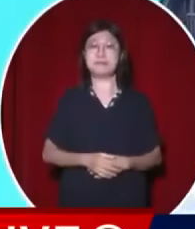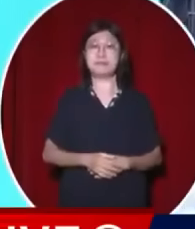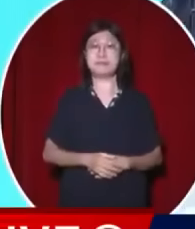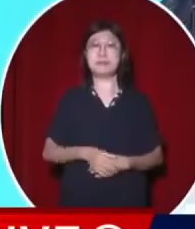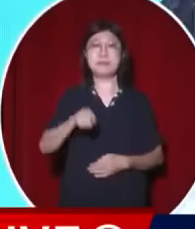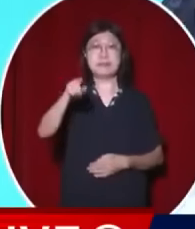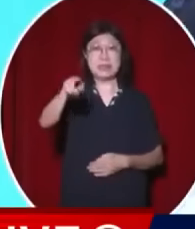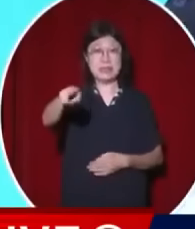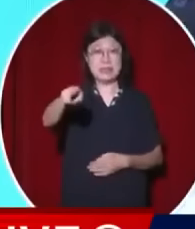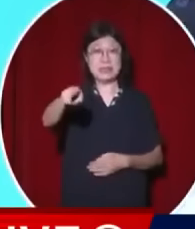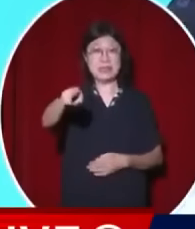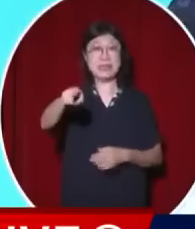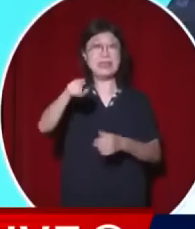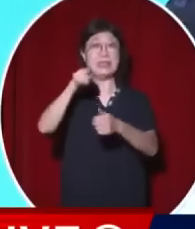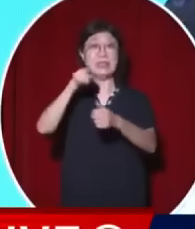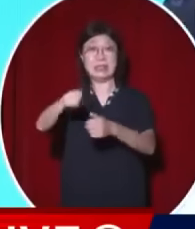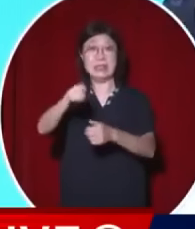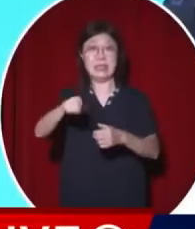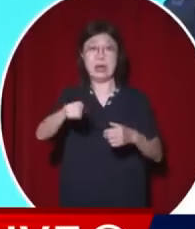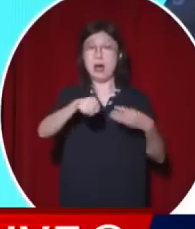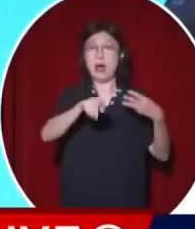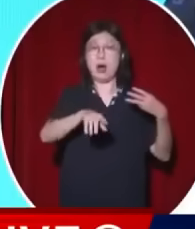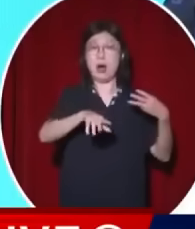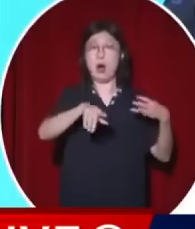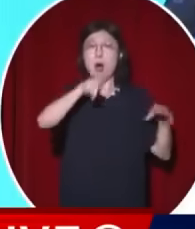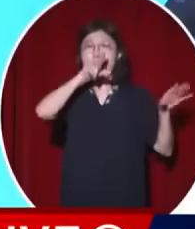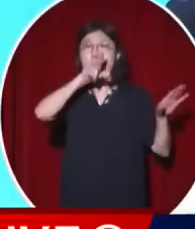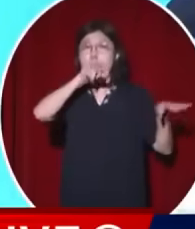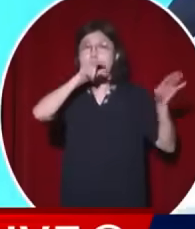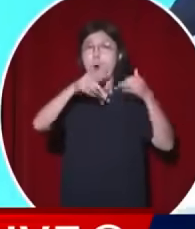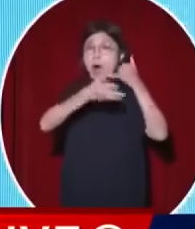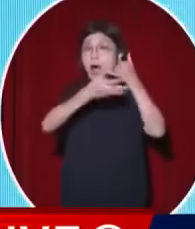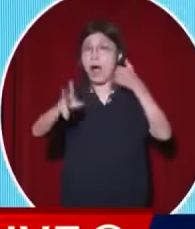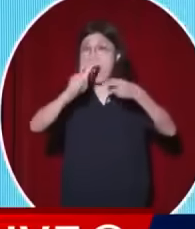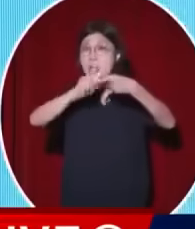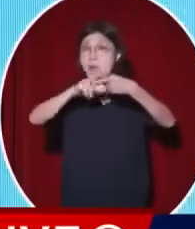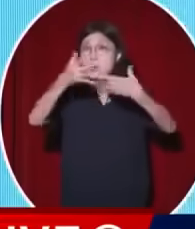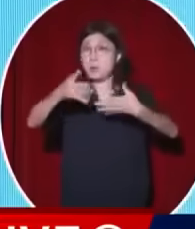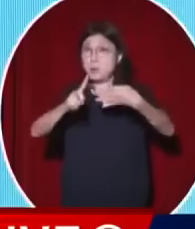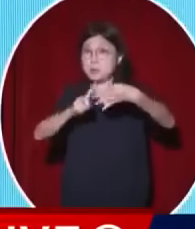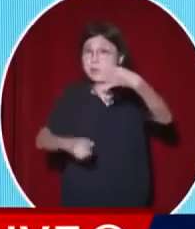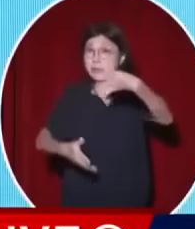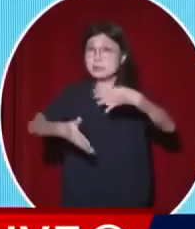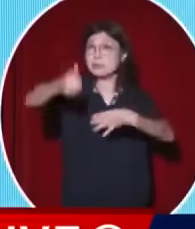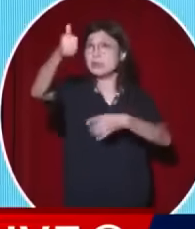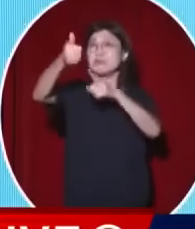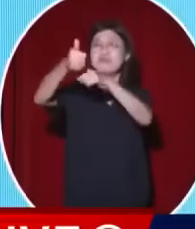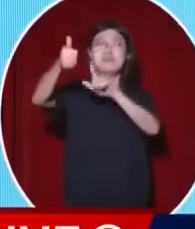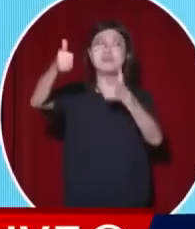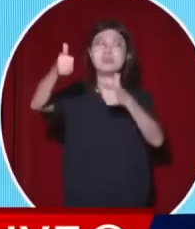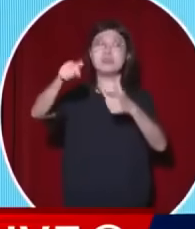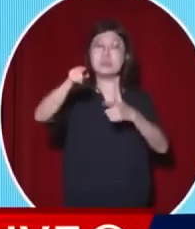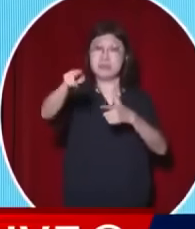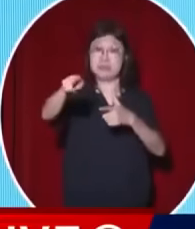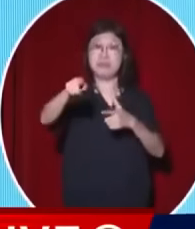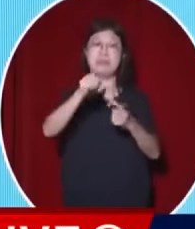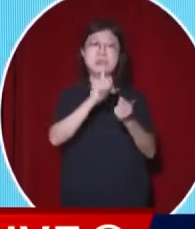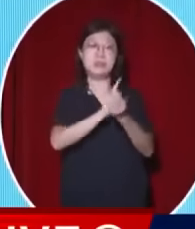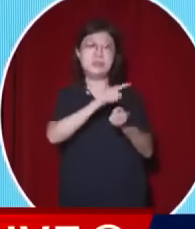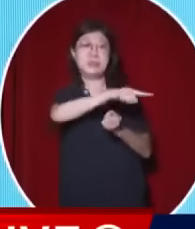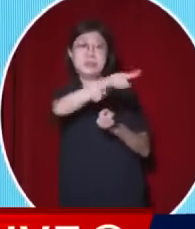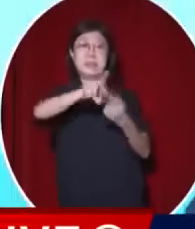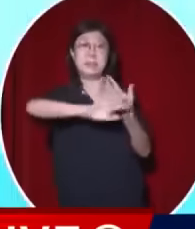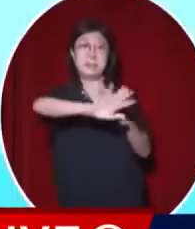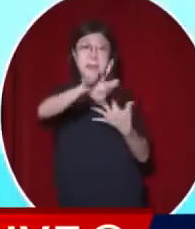你已经不是鸿海的董事长，请你先跟以前的那些竞争对手喝喝咖啡